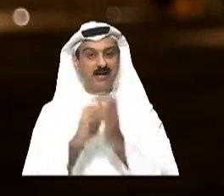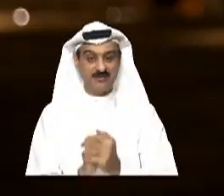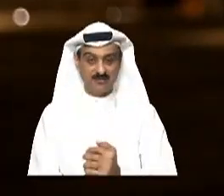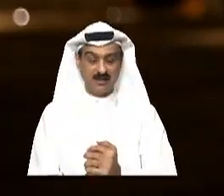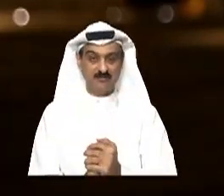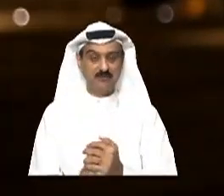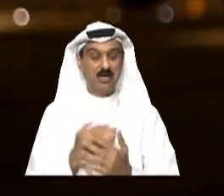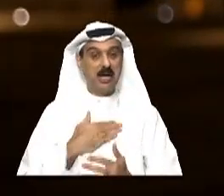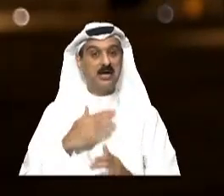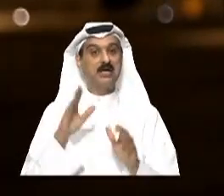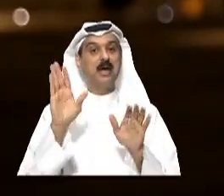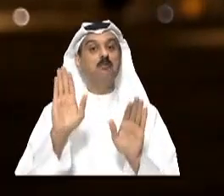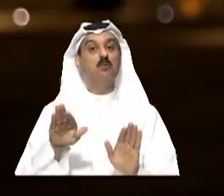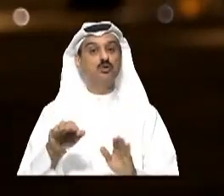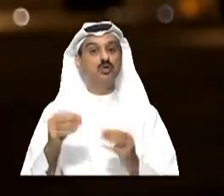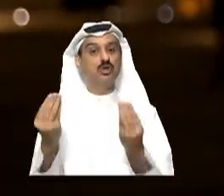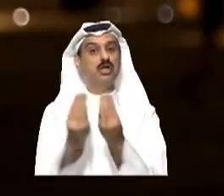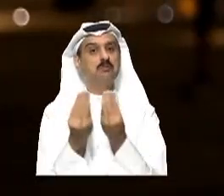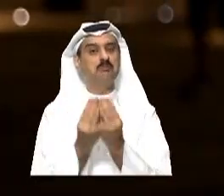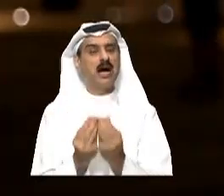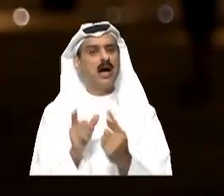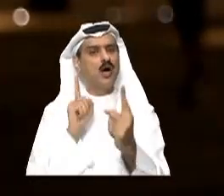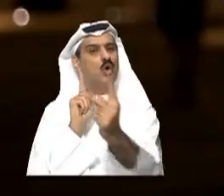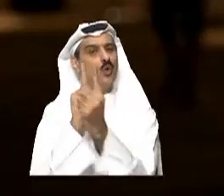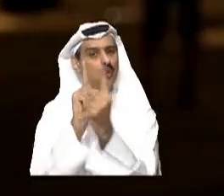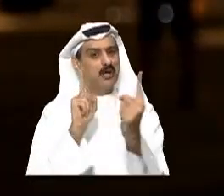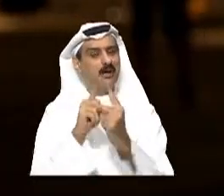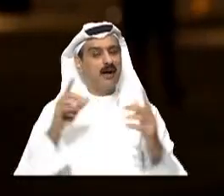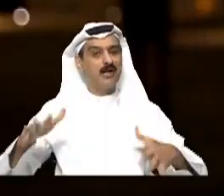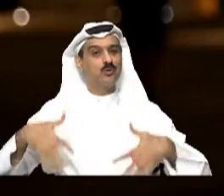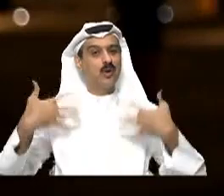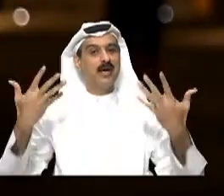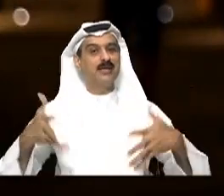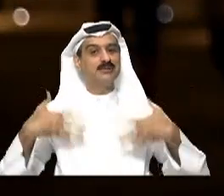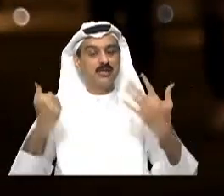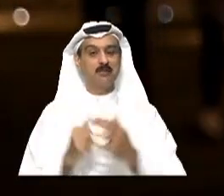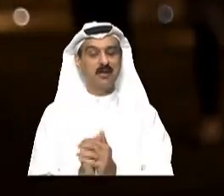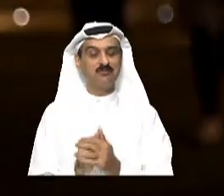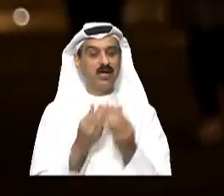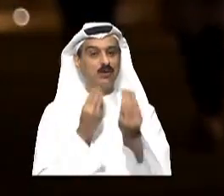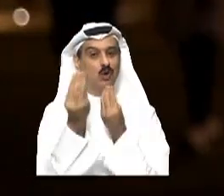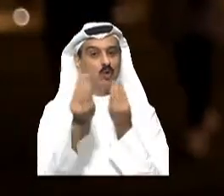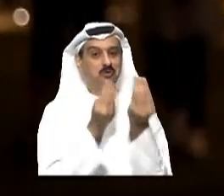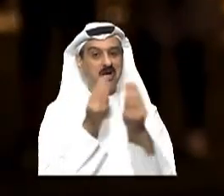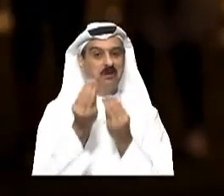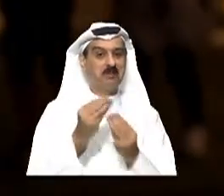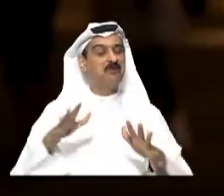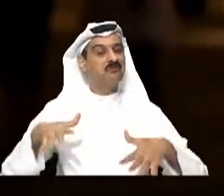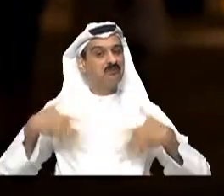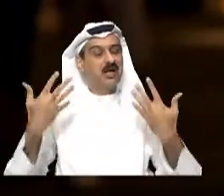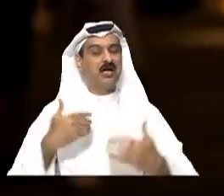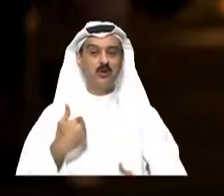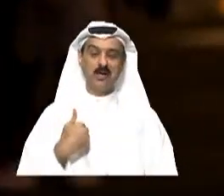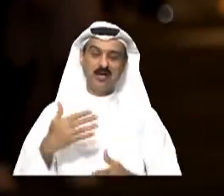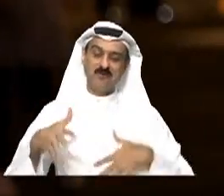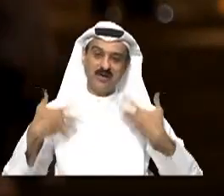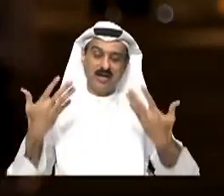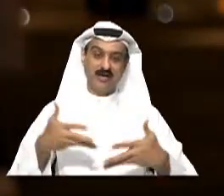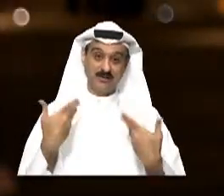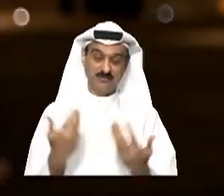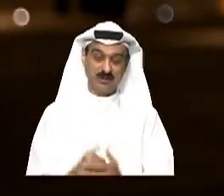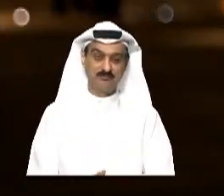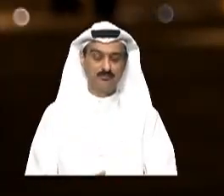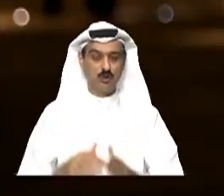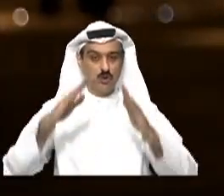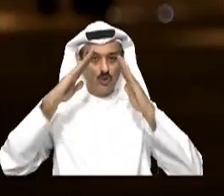الجماهير السعودية وأخذنا بعض اللقاءات واستمتعنا بالحوار معهم، وأكيد هم فرحانين وإحنا فرحانين أيضا من فرحتهم.